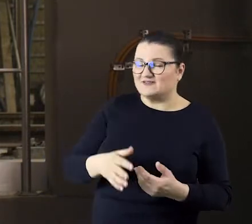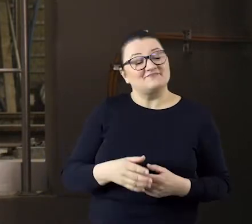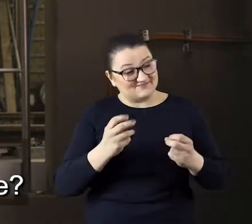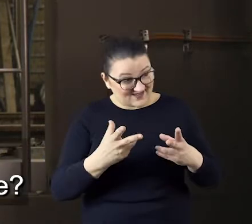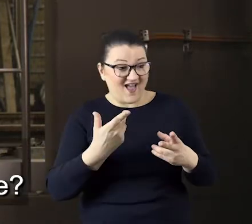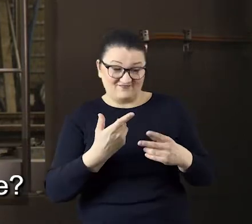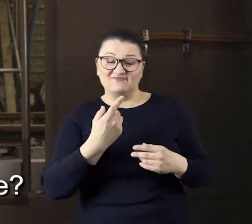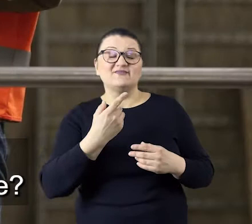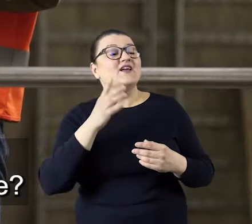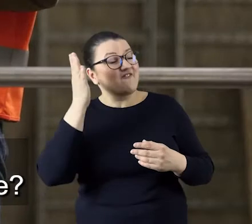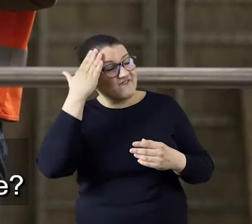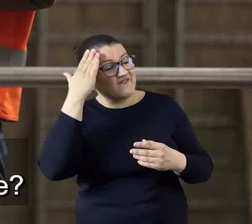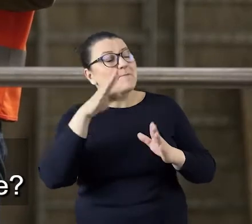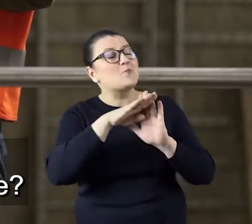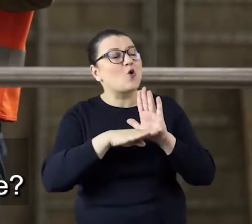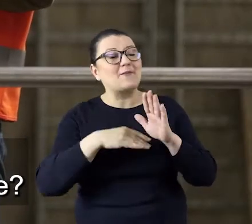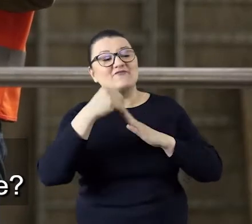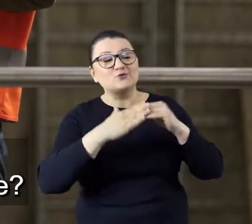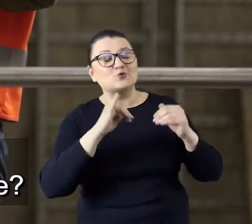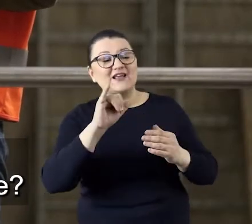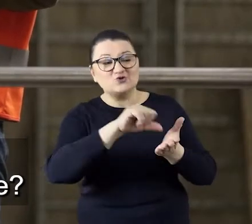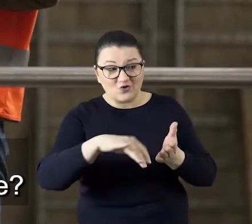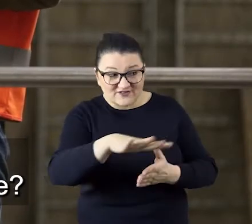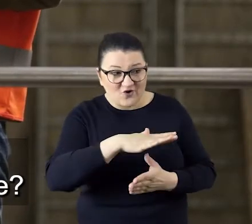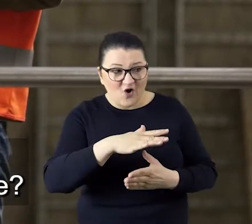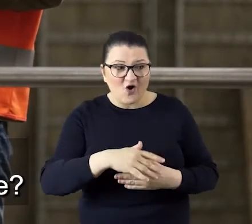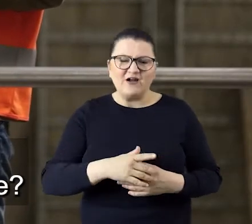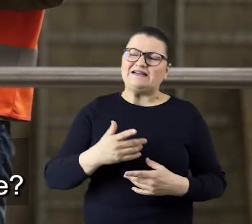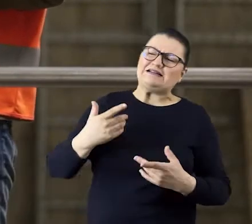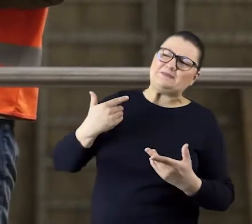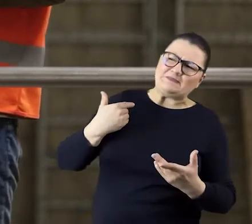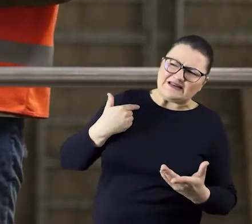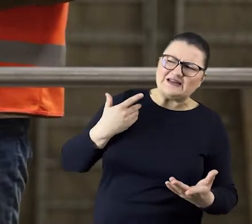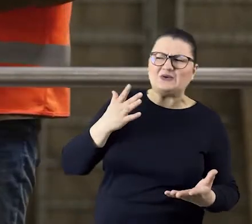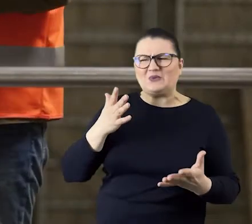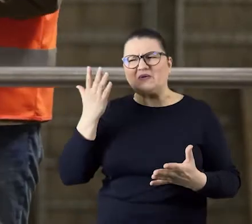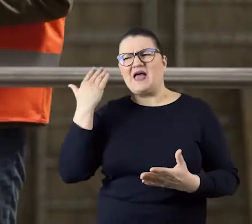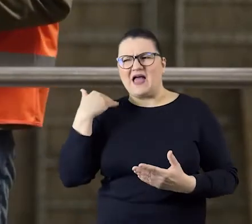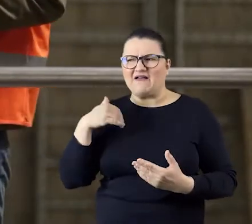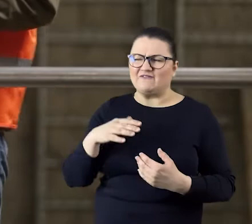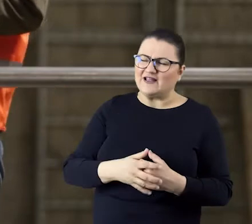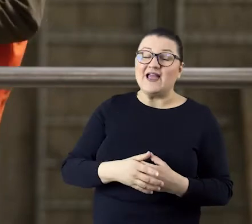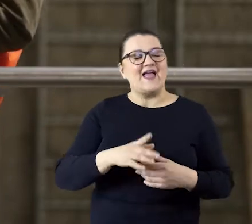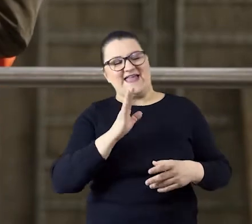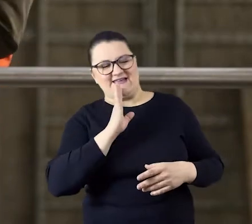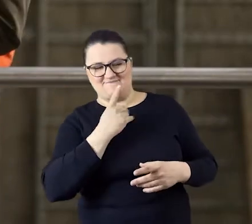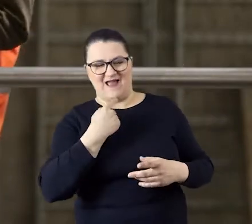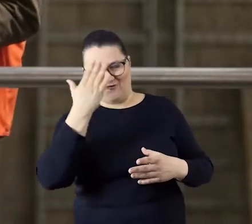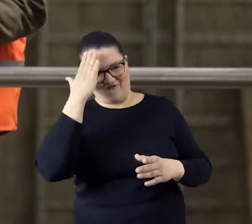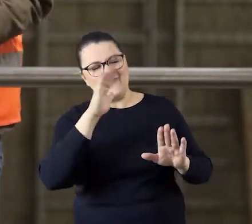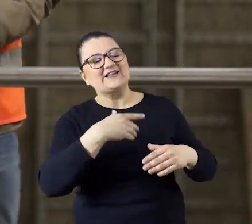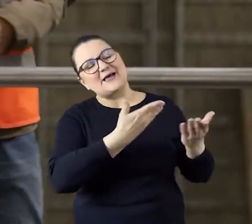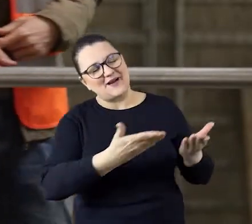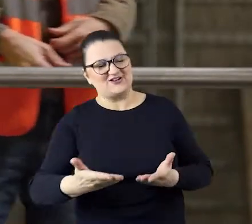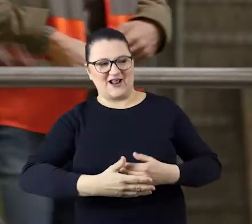wystarczy? Zdecydowanie nie. Słyszał pan o programie Infrastruktura i Środowisko? Coś... kiedyś... Oj,